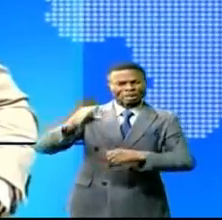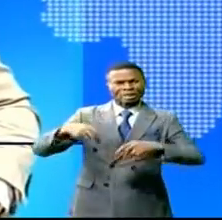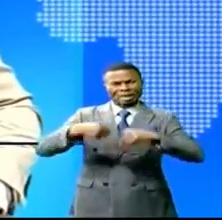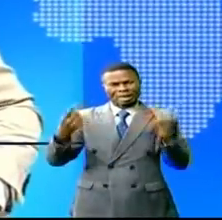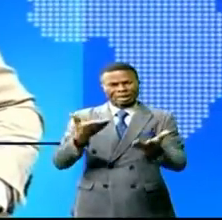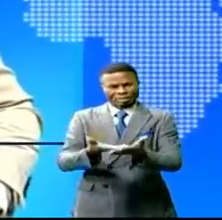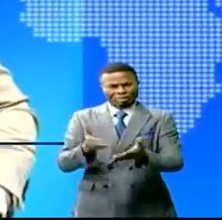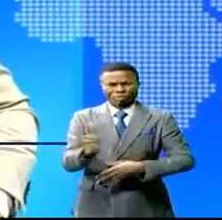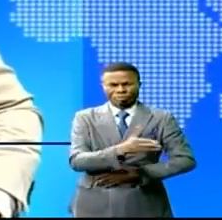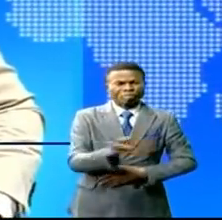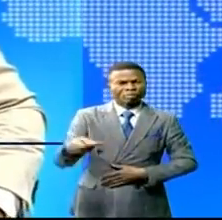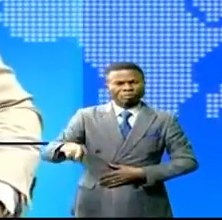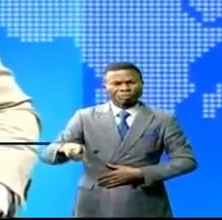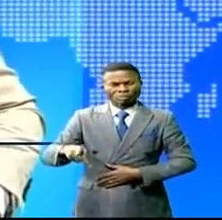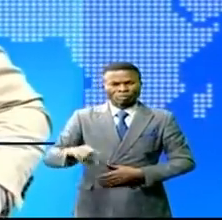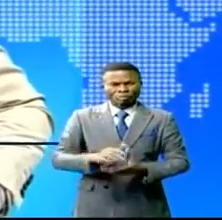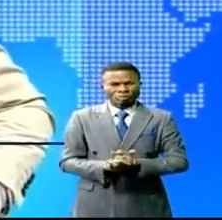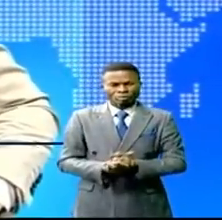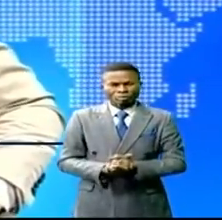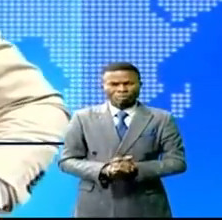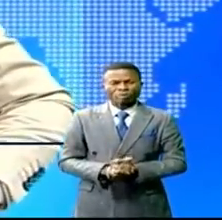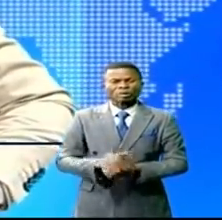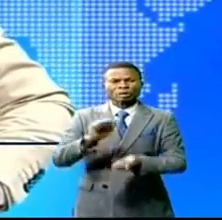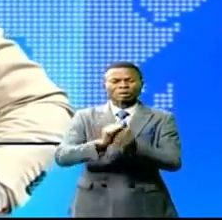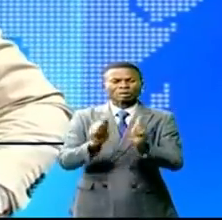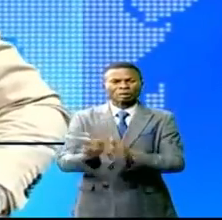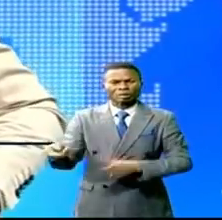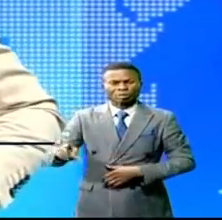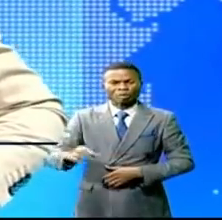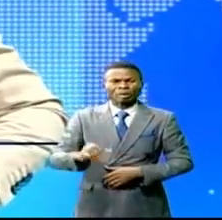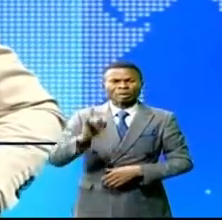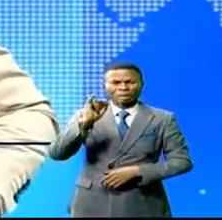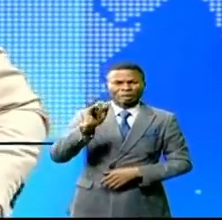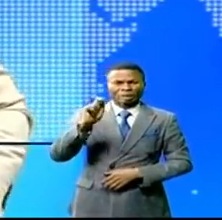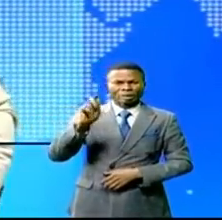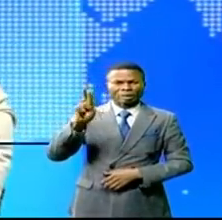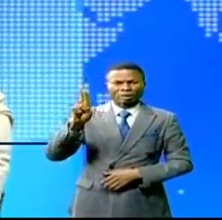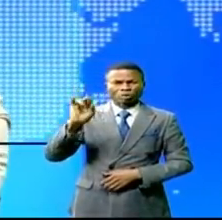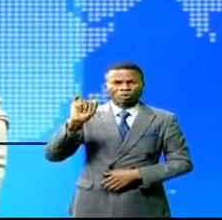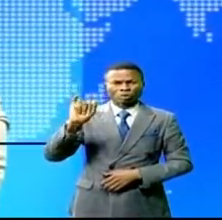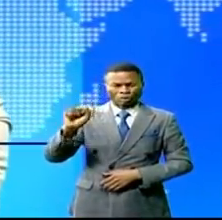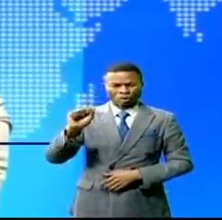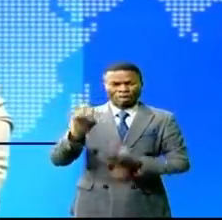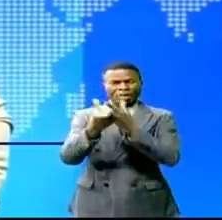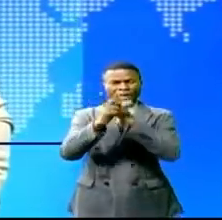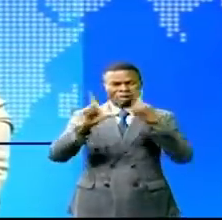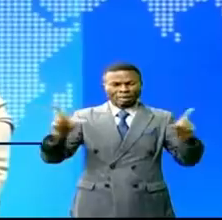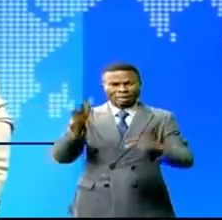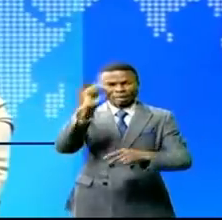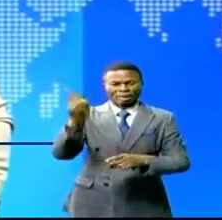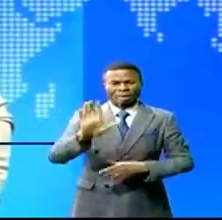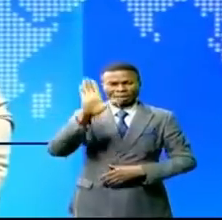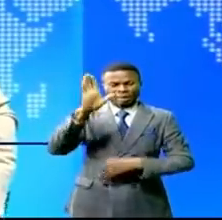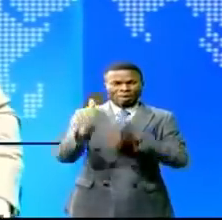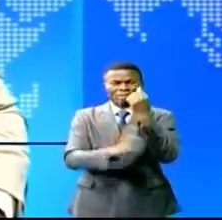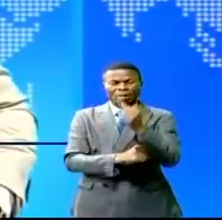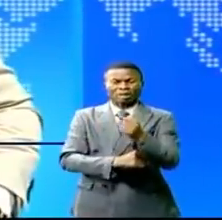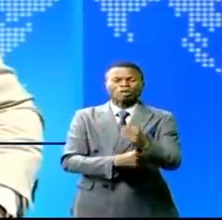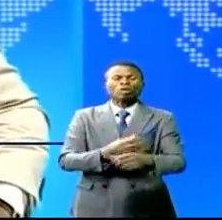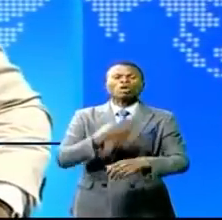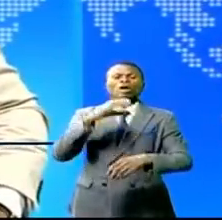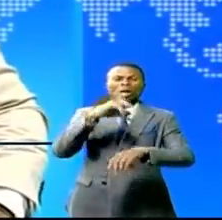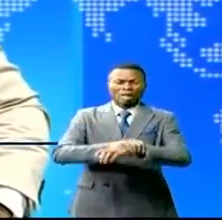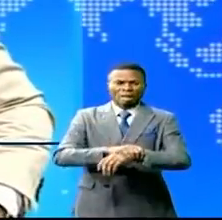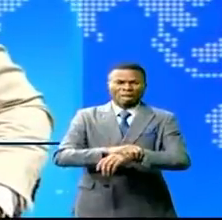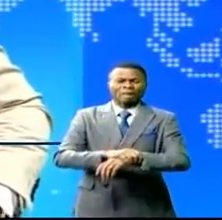d'une province à une autre cap dans la province de l'ituri pour parler de la libération de 35 otages par le forces